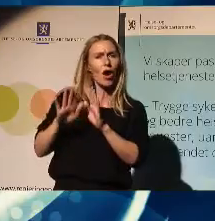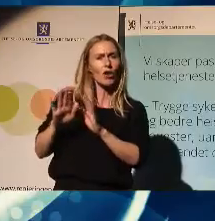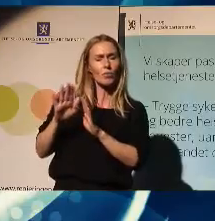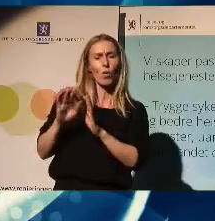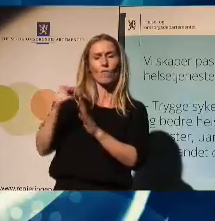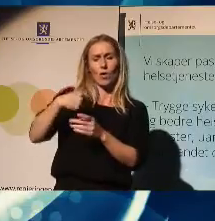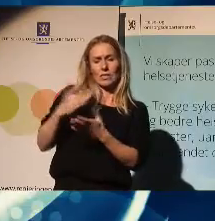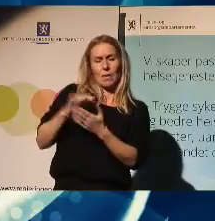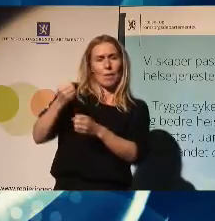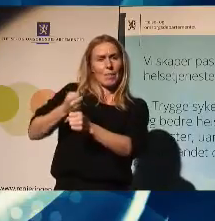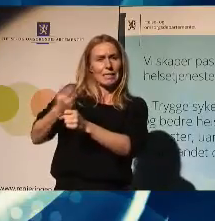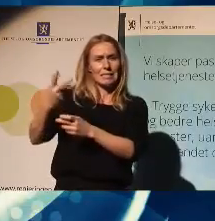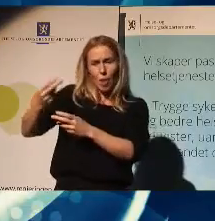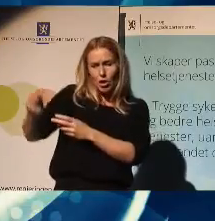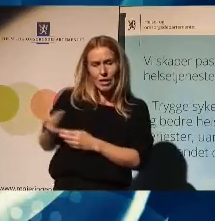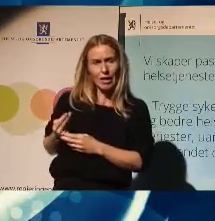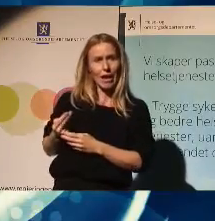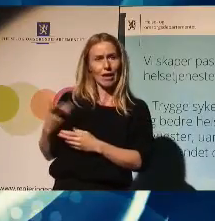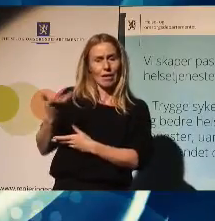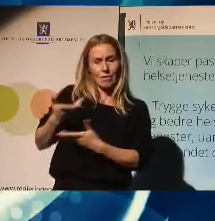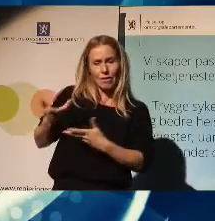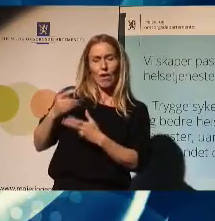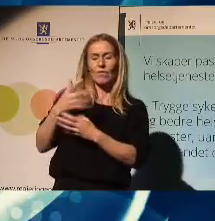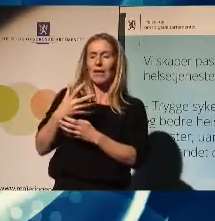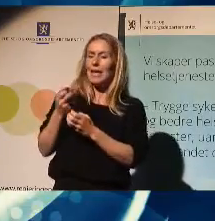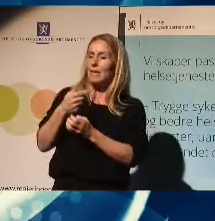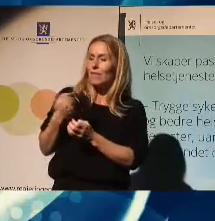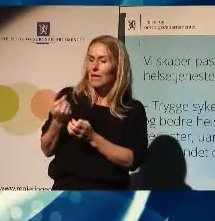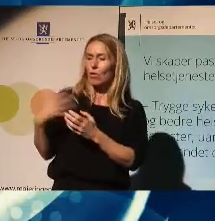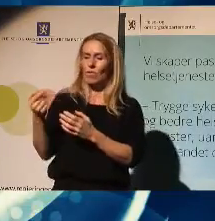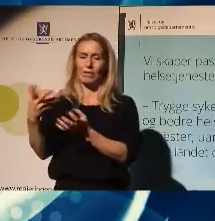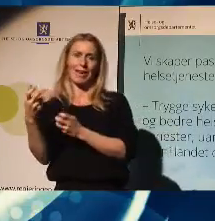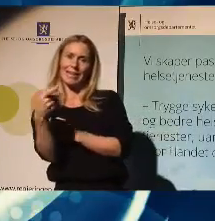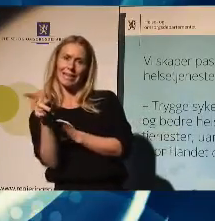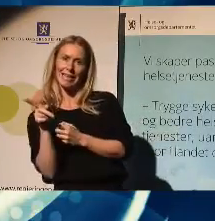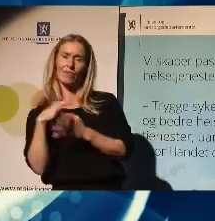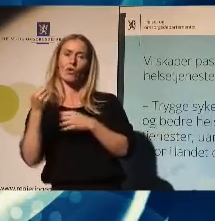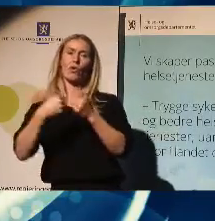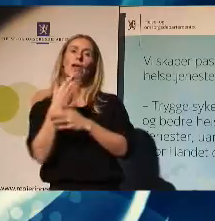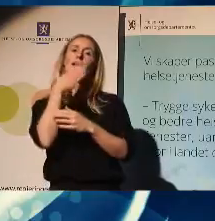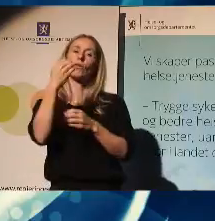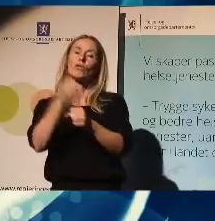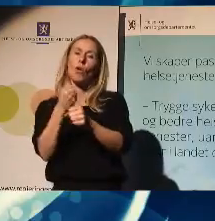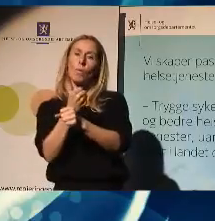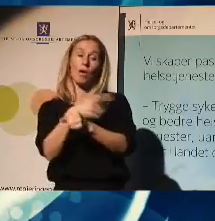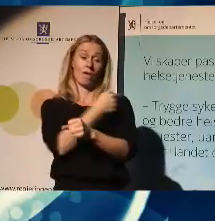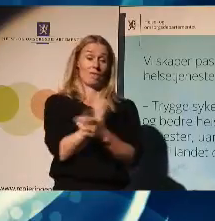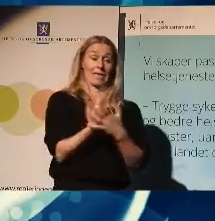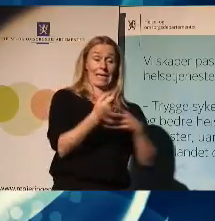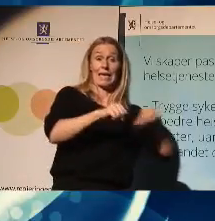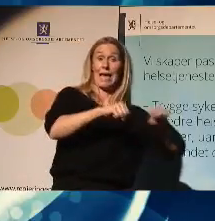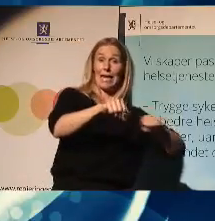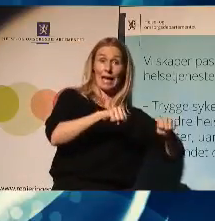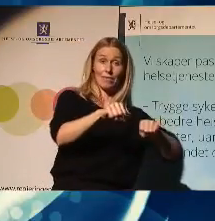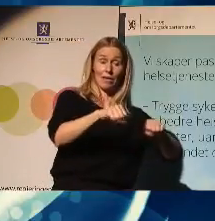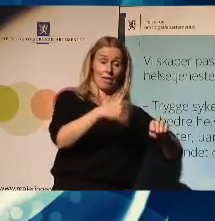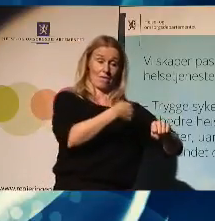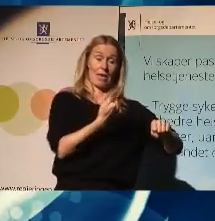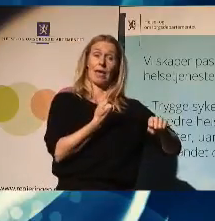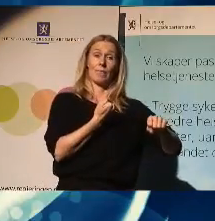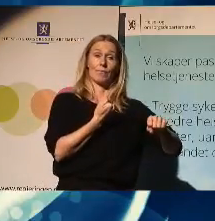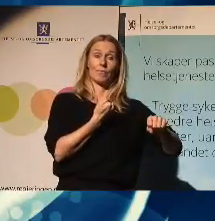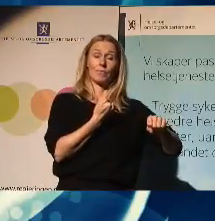å gjøre en god jobb? Hva trenger jeg av dem for å gjøre en god jobb? Det tror jeg vi gjør for lite. Vi I regjeringen, vi driver jo å svare